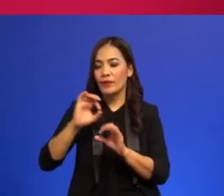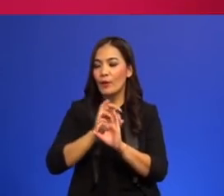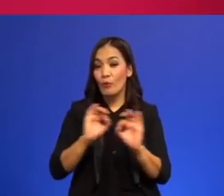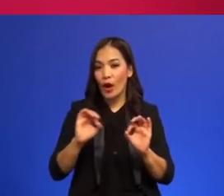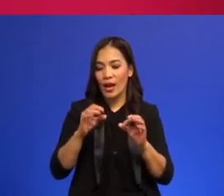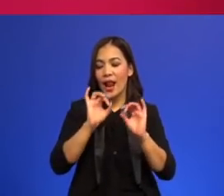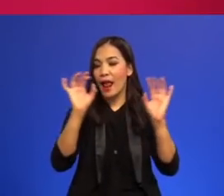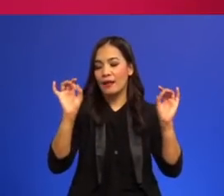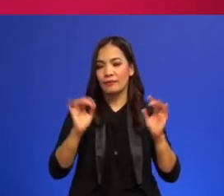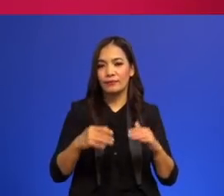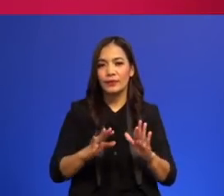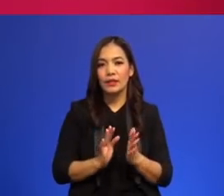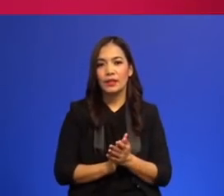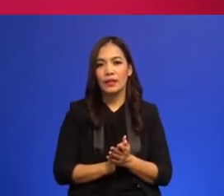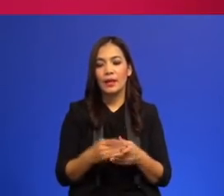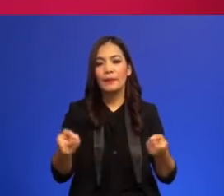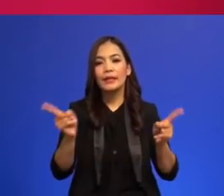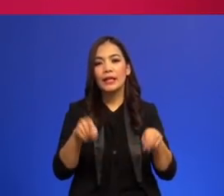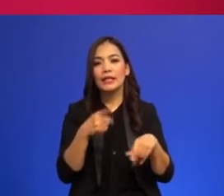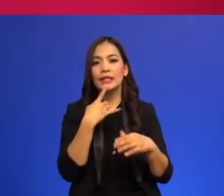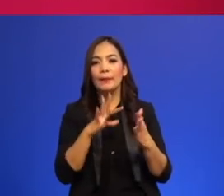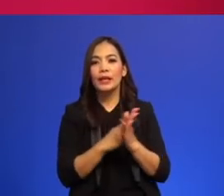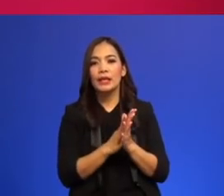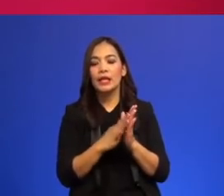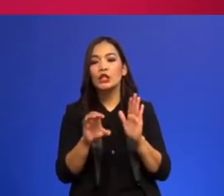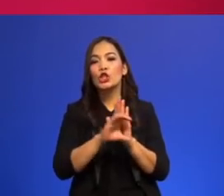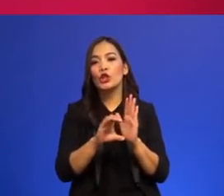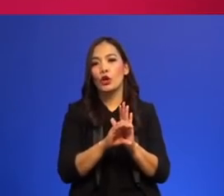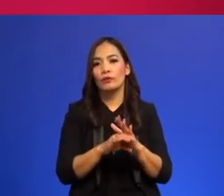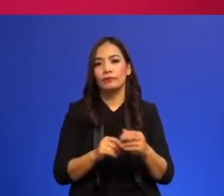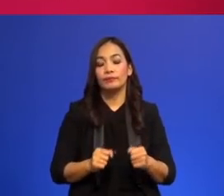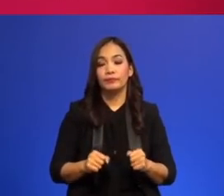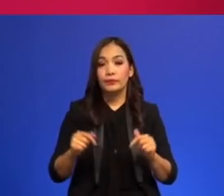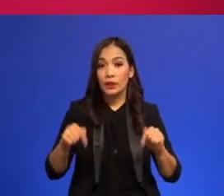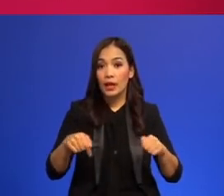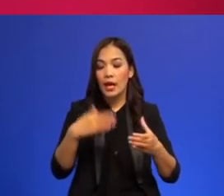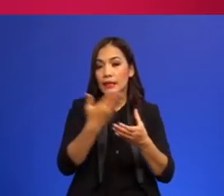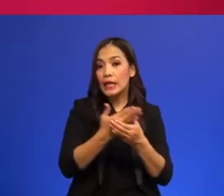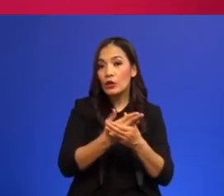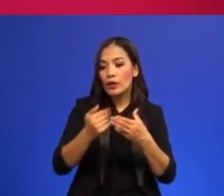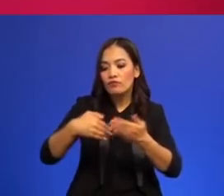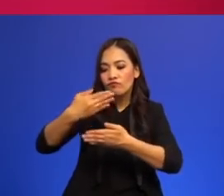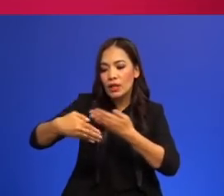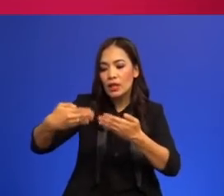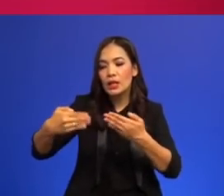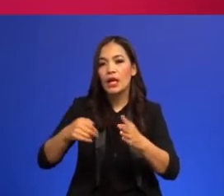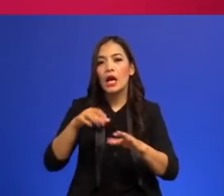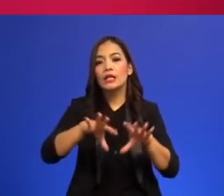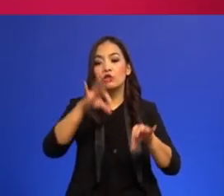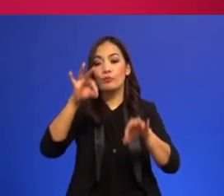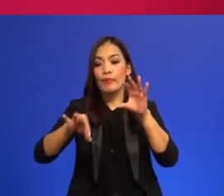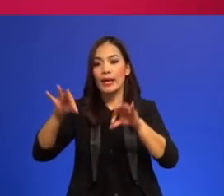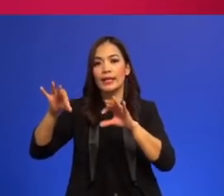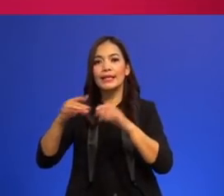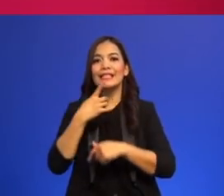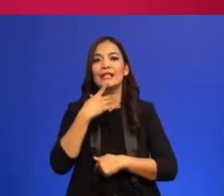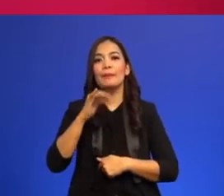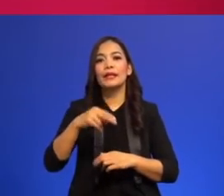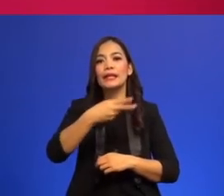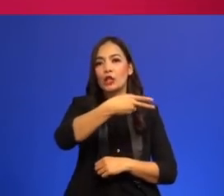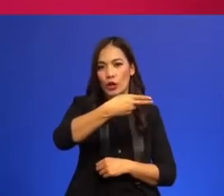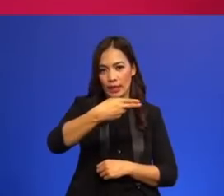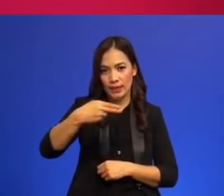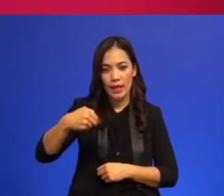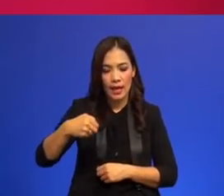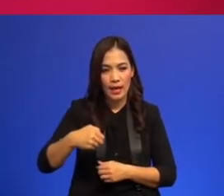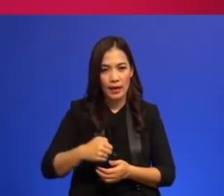Apa itu digambarkan onde-onde ya. Sandwich generation banyak dijumpai pada masyarakat seperti di